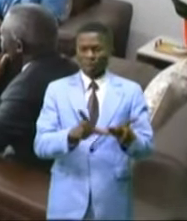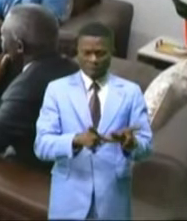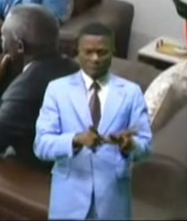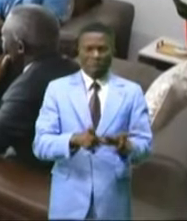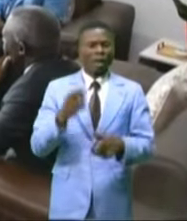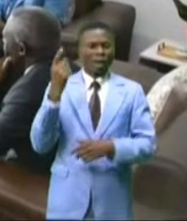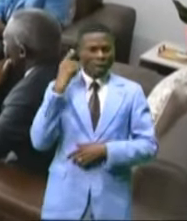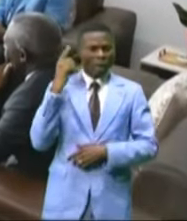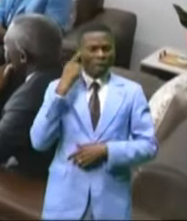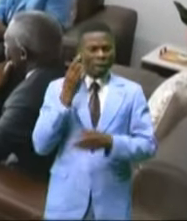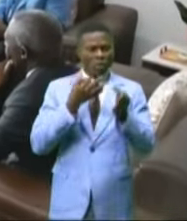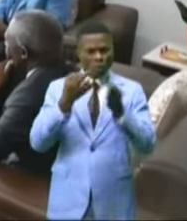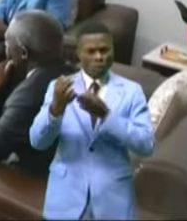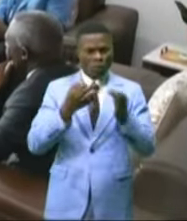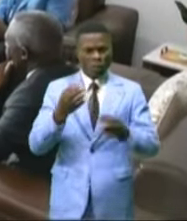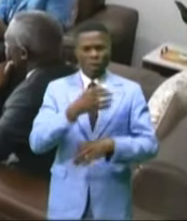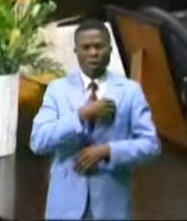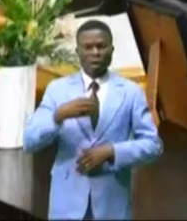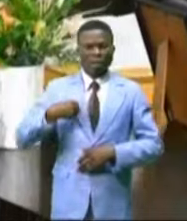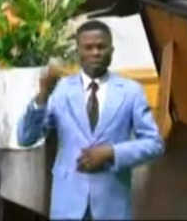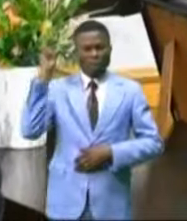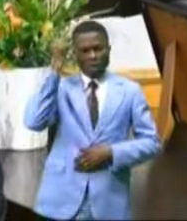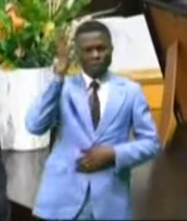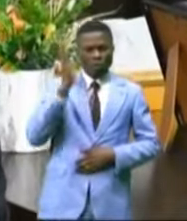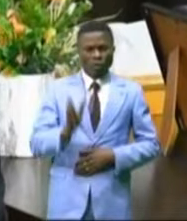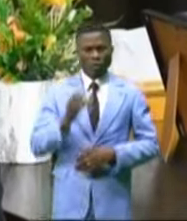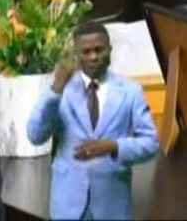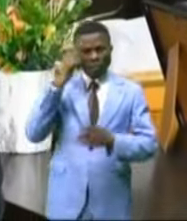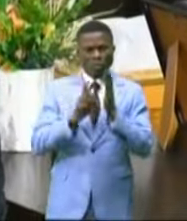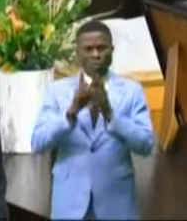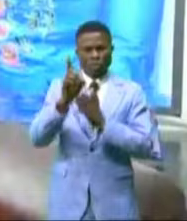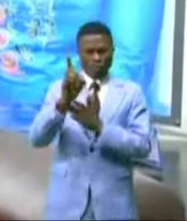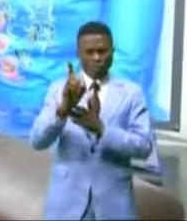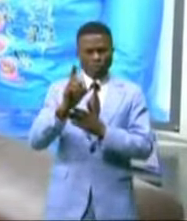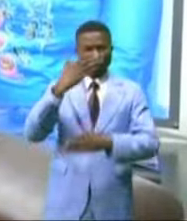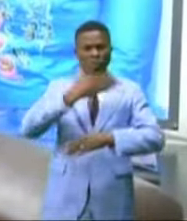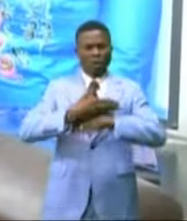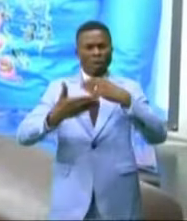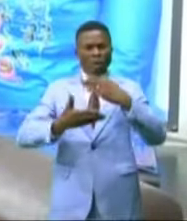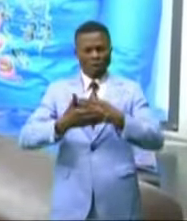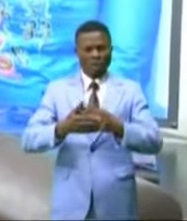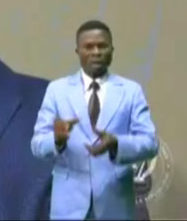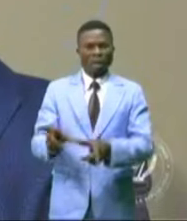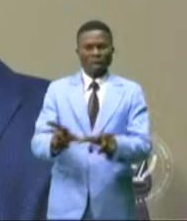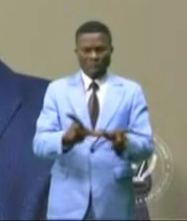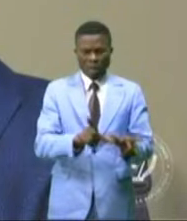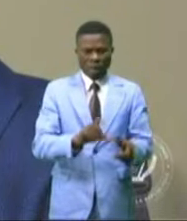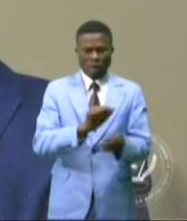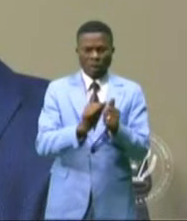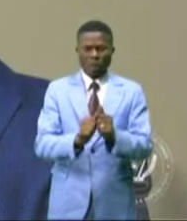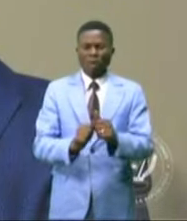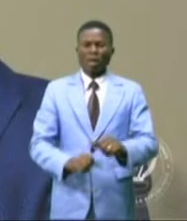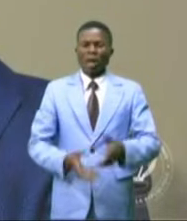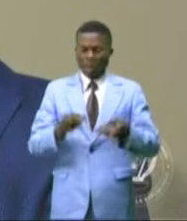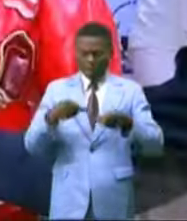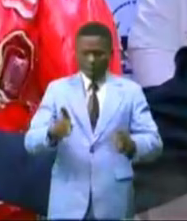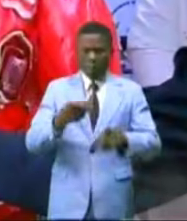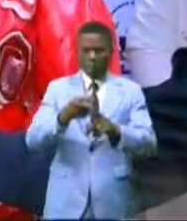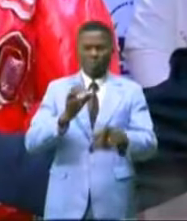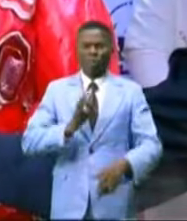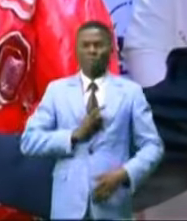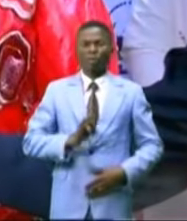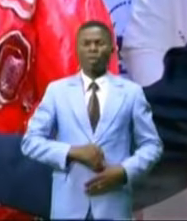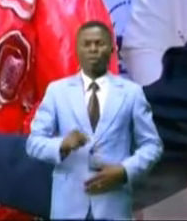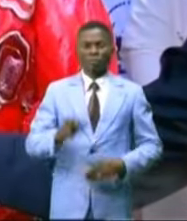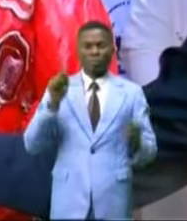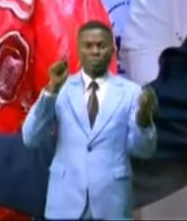religieusement les explications de la gouverneur masassuka sur le développement infrastructurel du lolaba sous l'impulsion du Président tisekedi